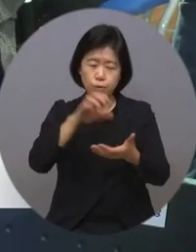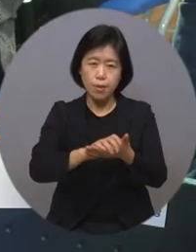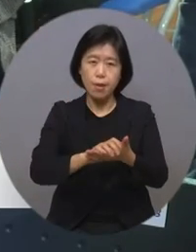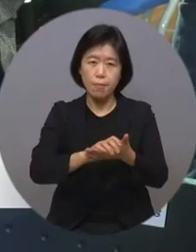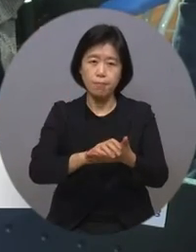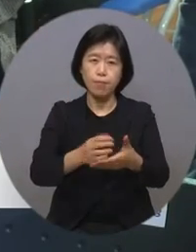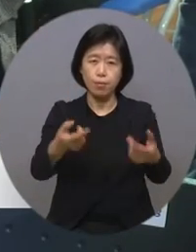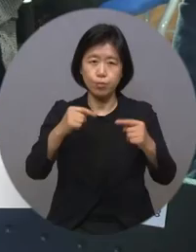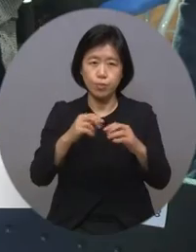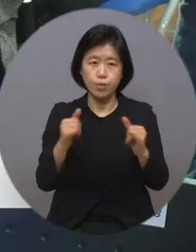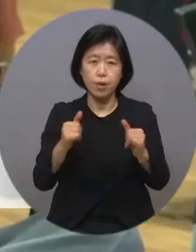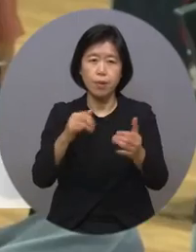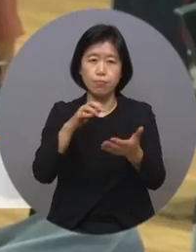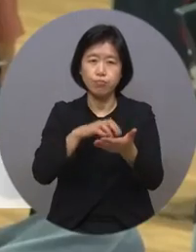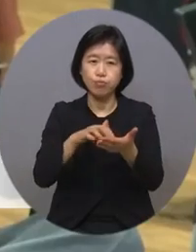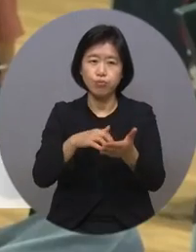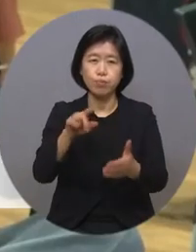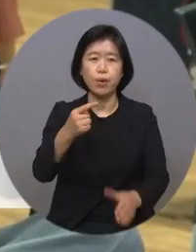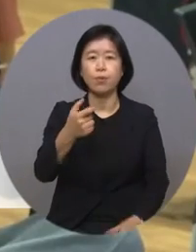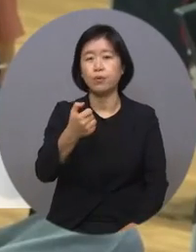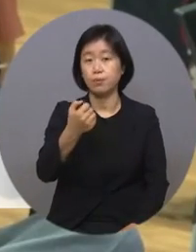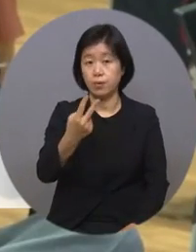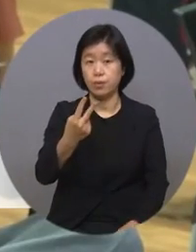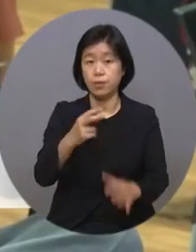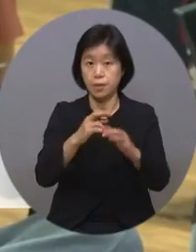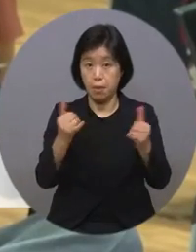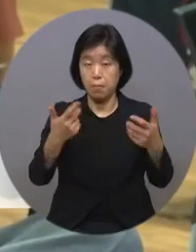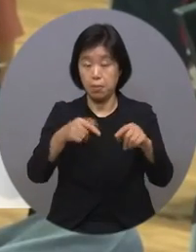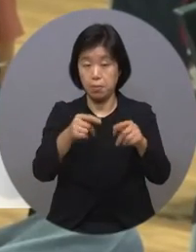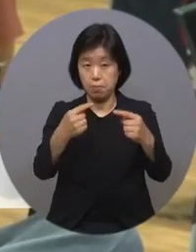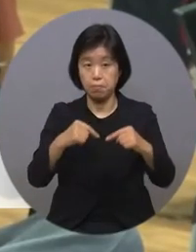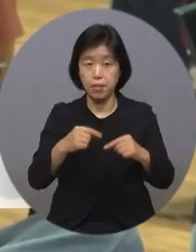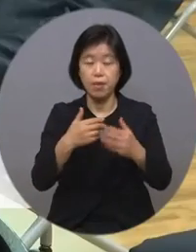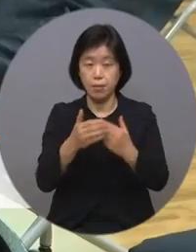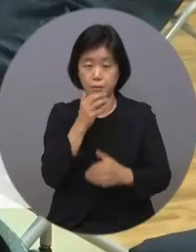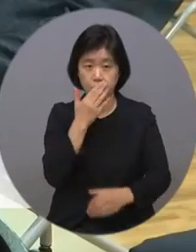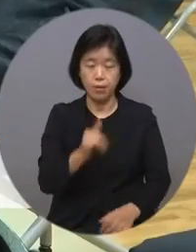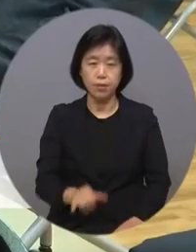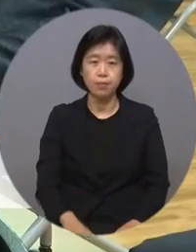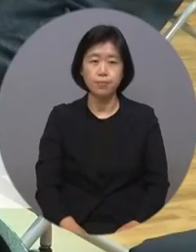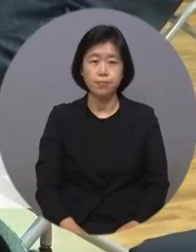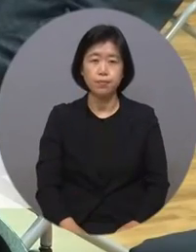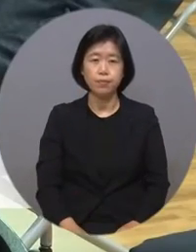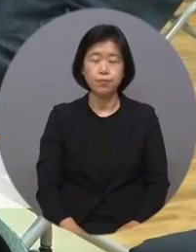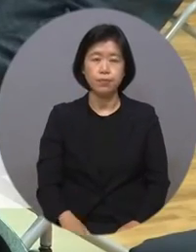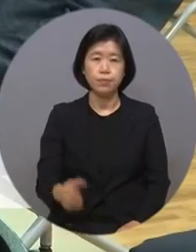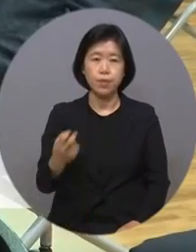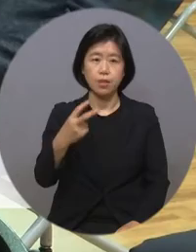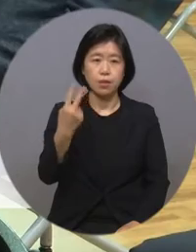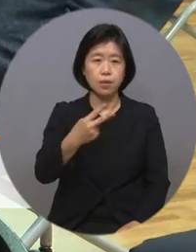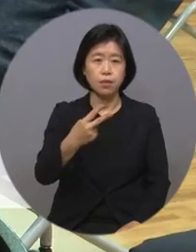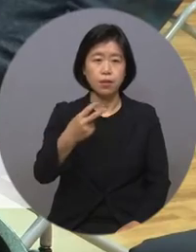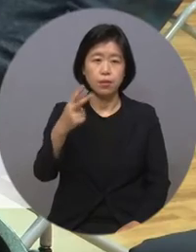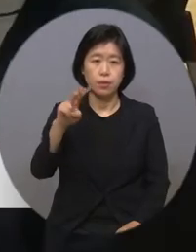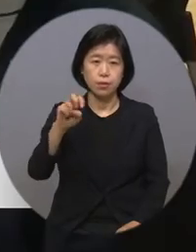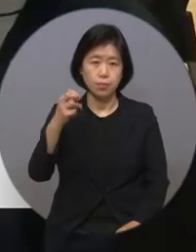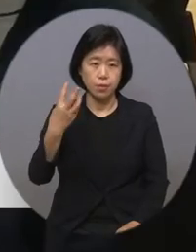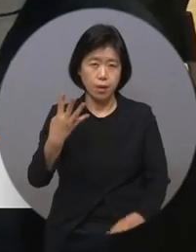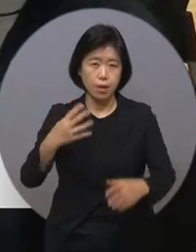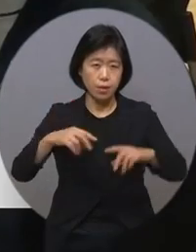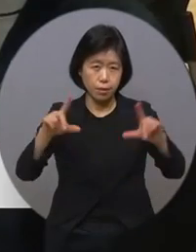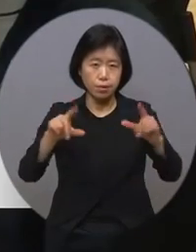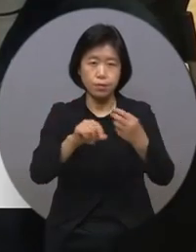생활관이 마련돼 있습니다. 특히 한국해양소년단 연맹이 위수탁 협약을 맺고 2024년